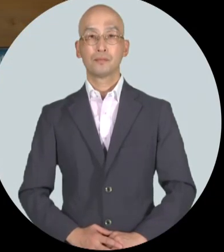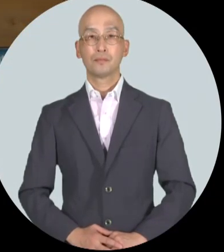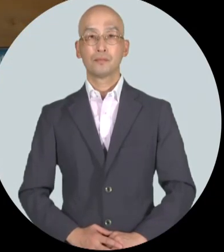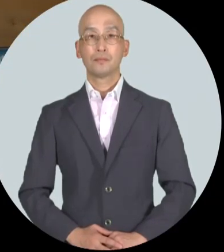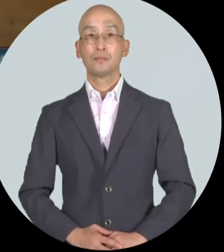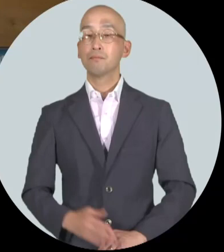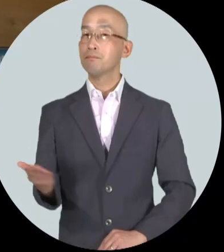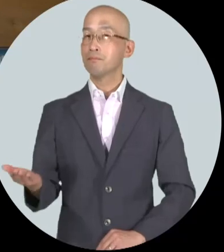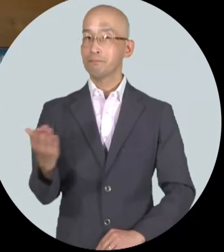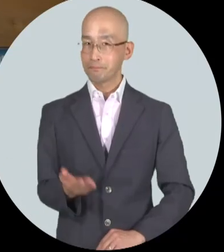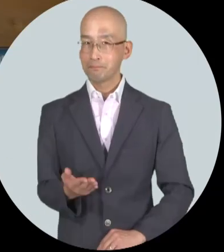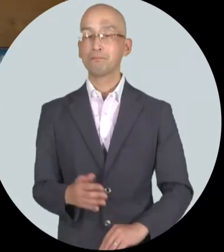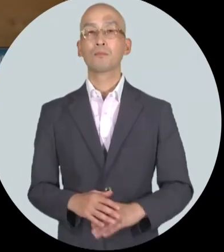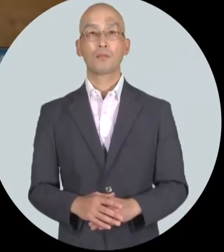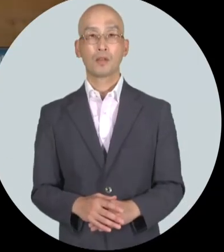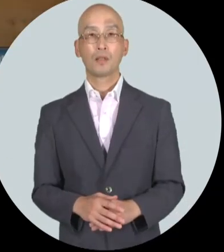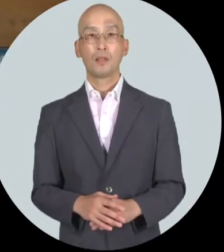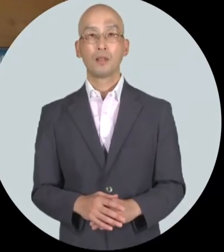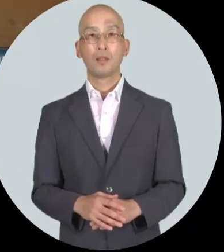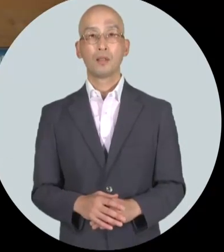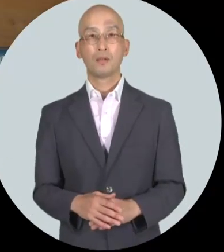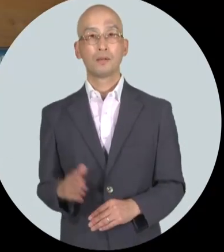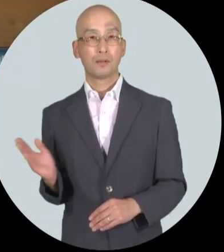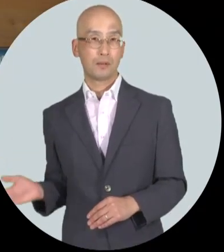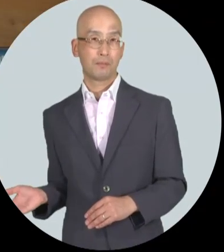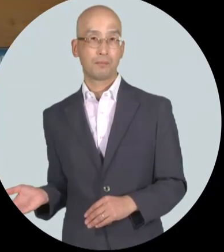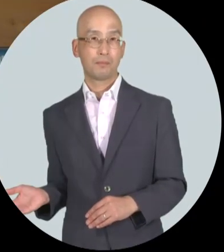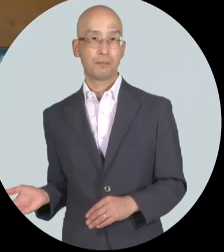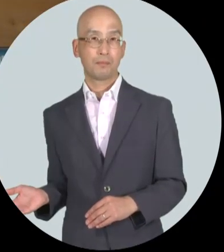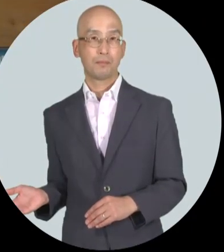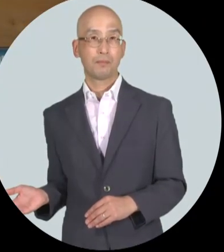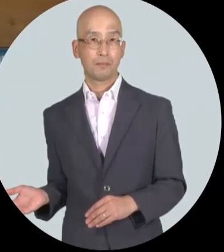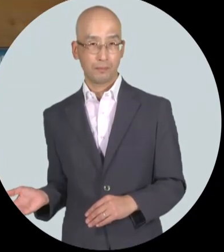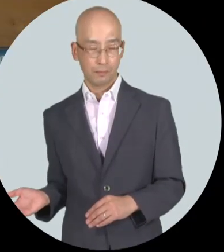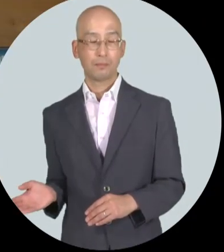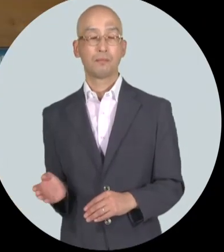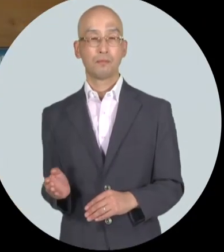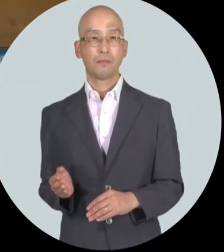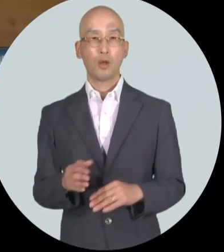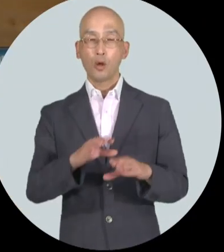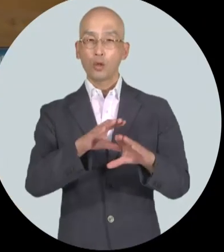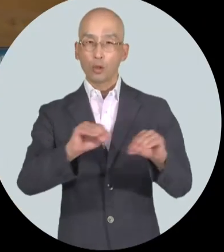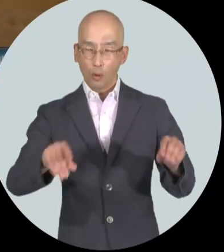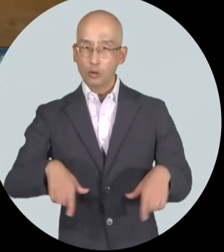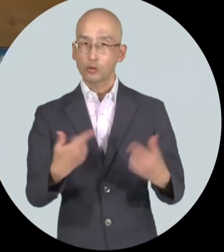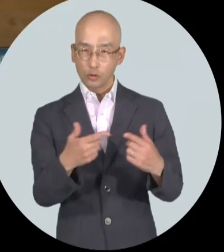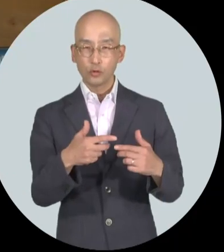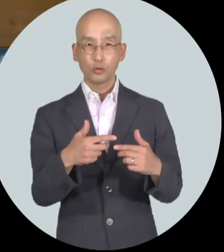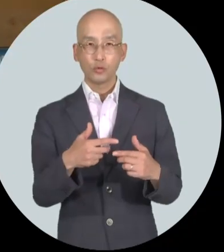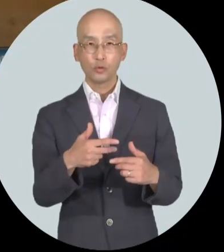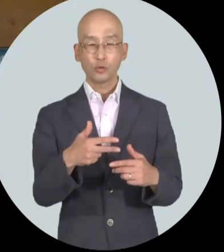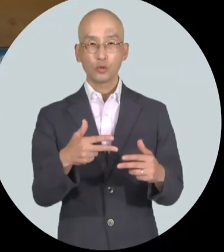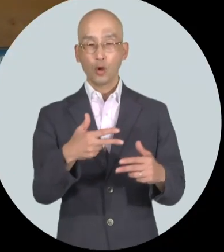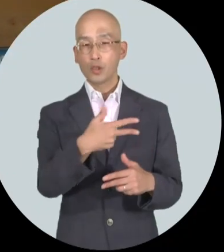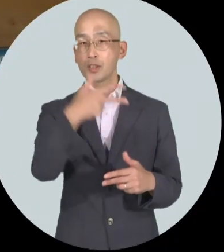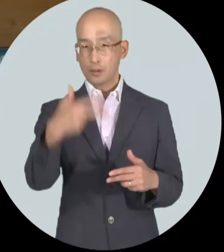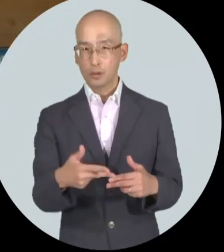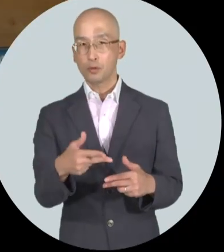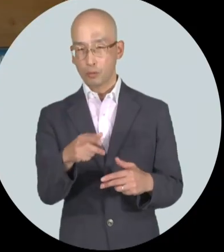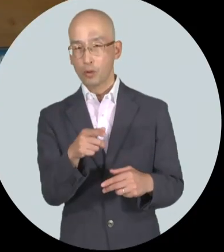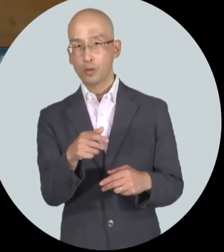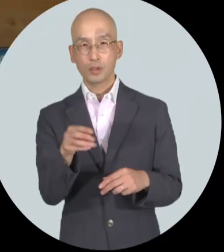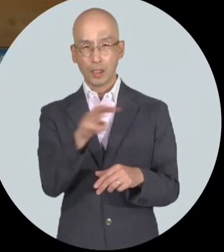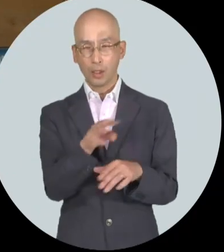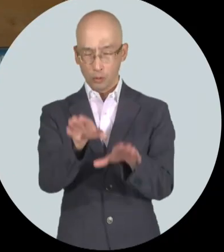それから次が、社会基盤、文化財等でございますが、まずは土木施設等、土木施設の災害復旧事業費でござい